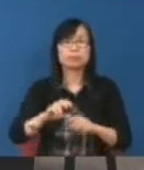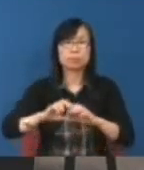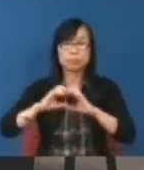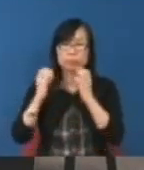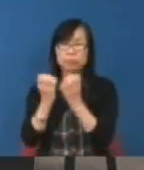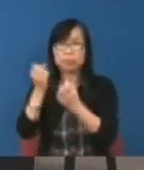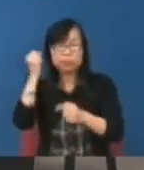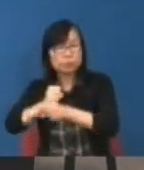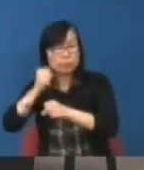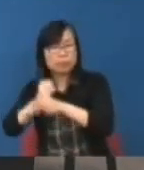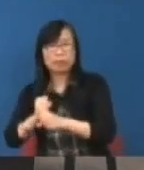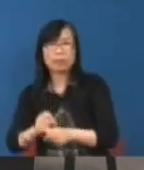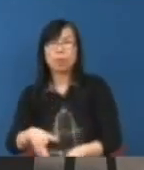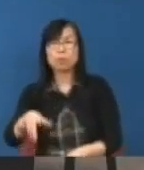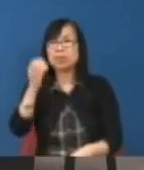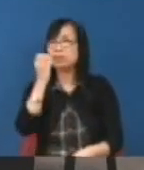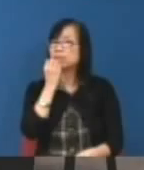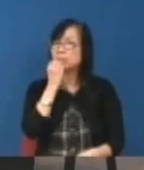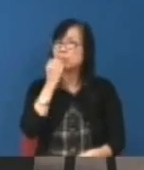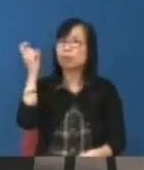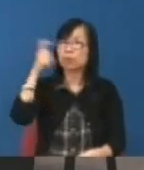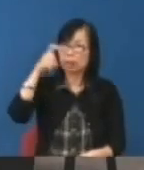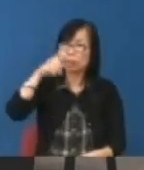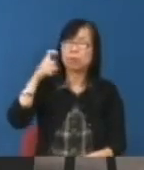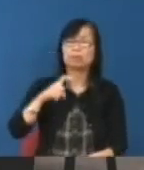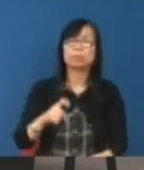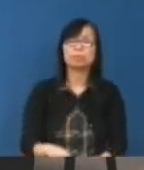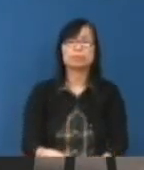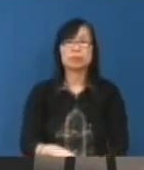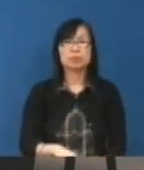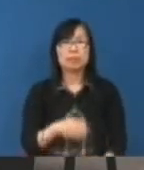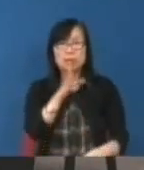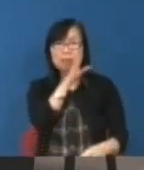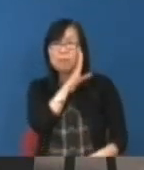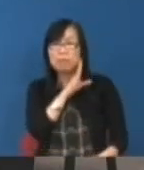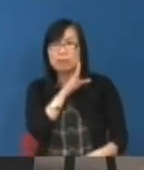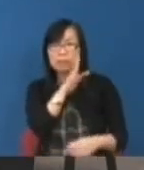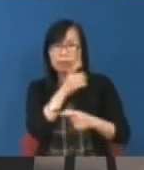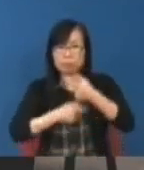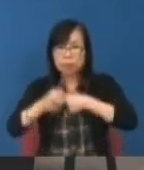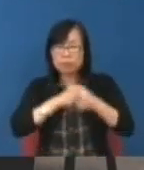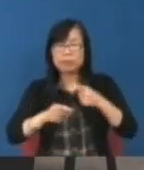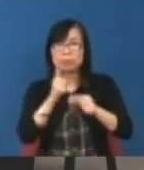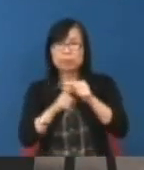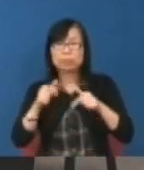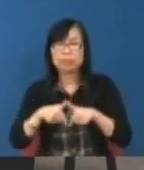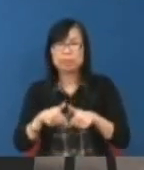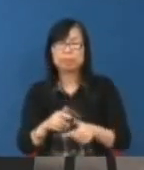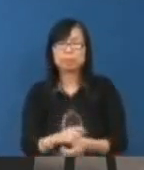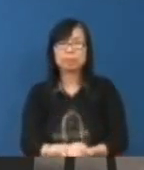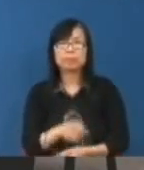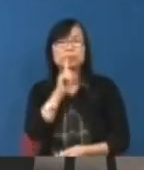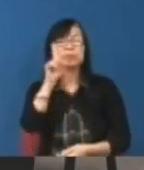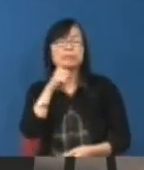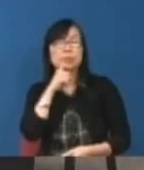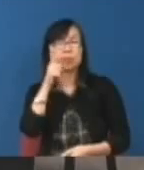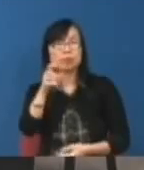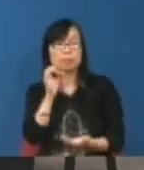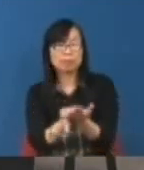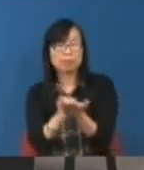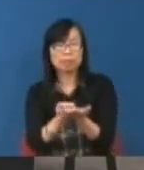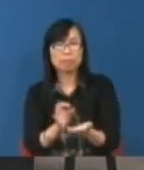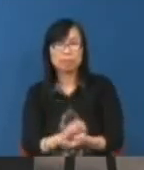譬如間東九龍搞多另外一個商業中心，很簡單，誰在那裡有地，是不是？